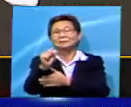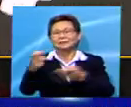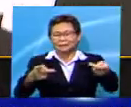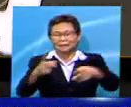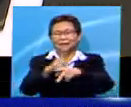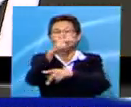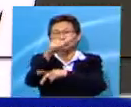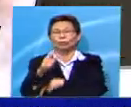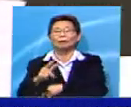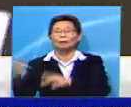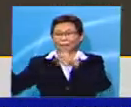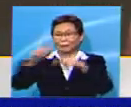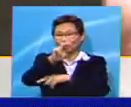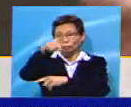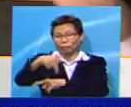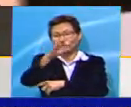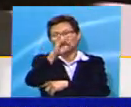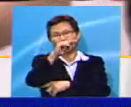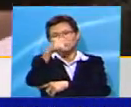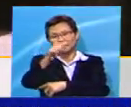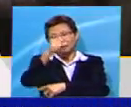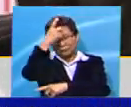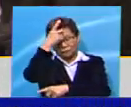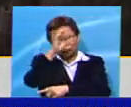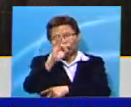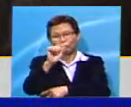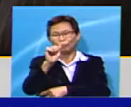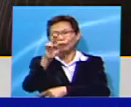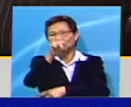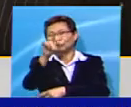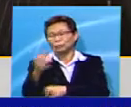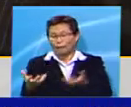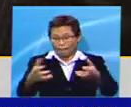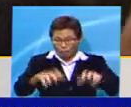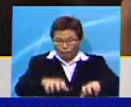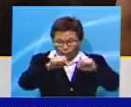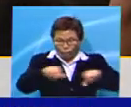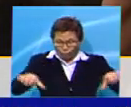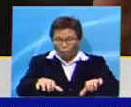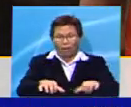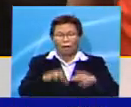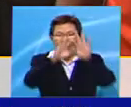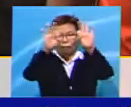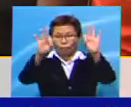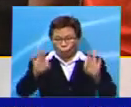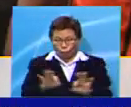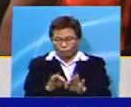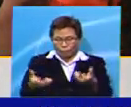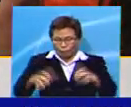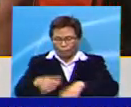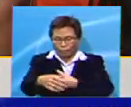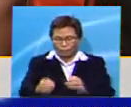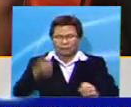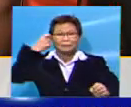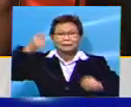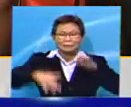Hadir sama Ketua Pengarah Finas Datuk Fauzi Ayub. Bidaan boleh dilakukan dengan mengambil borang bidaan di Pejabat